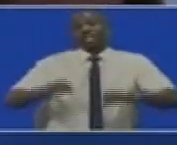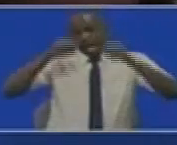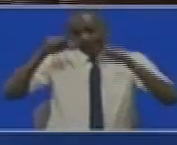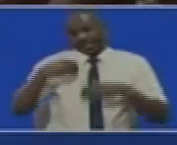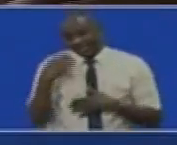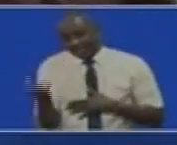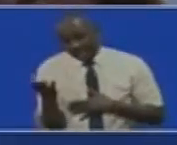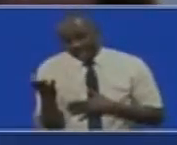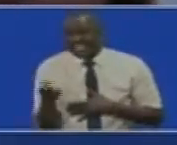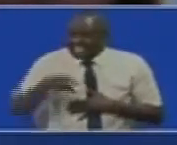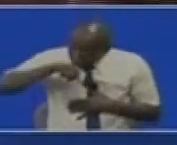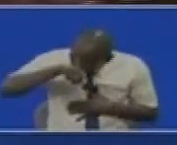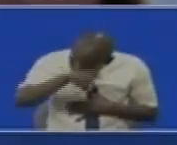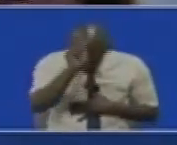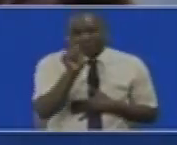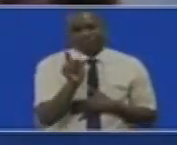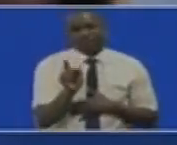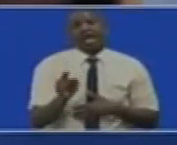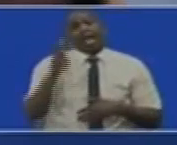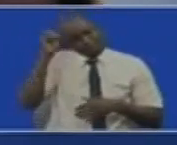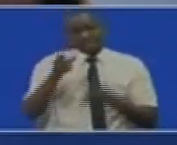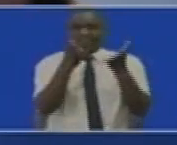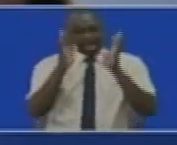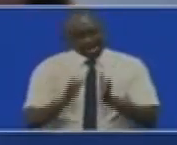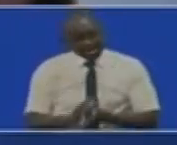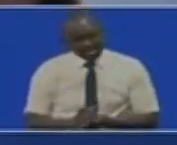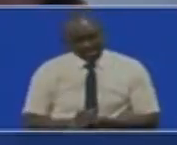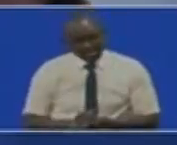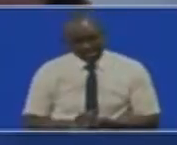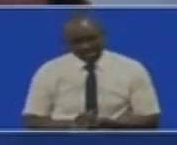halmashauri ambayo yeye ni mbunge.